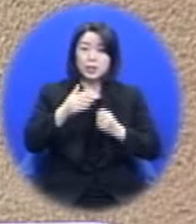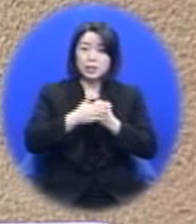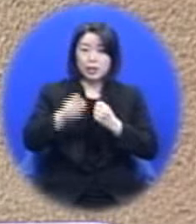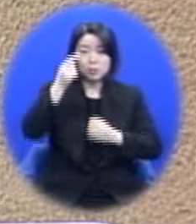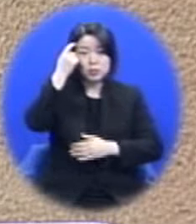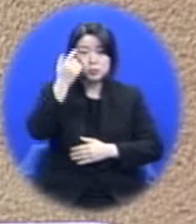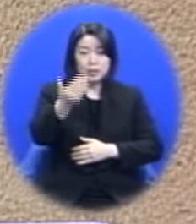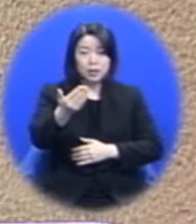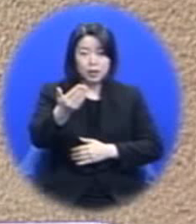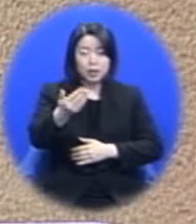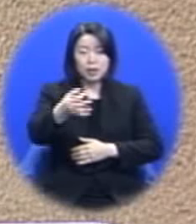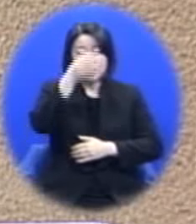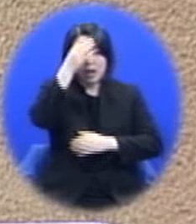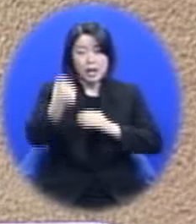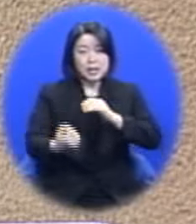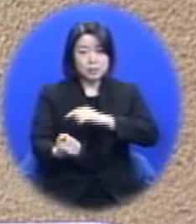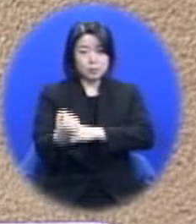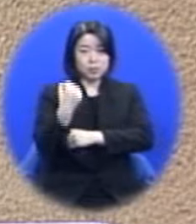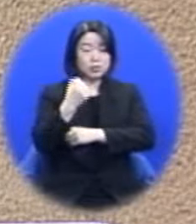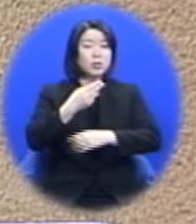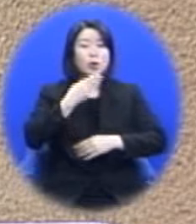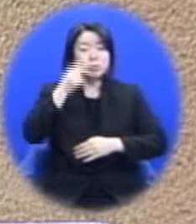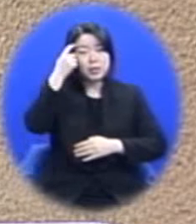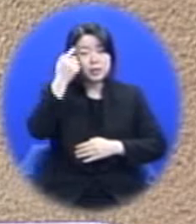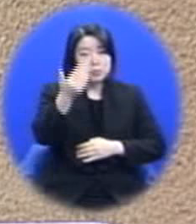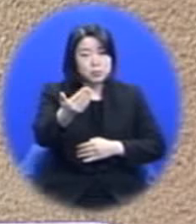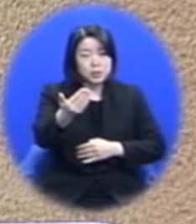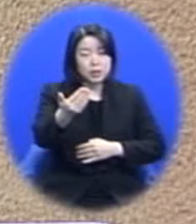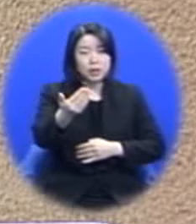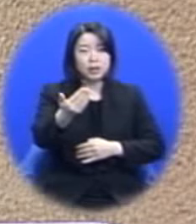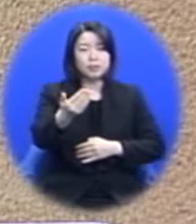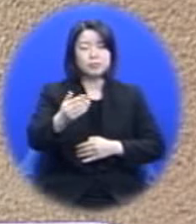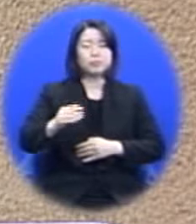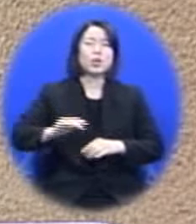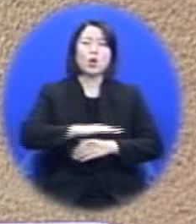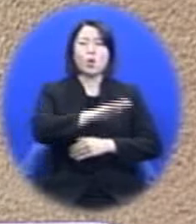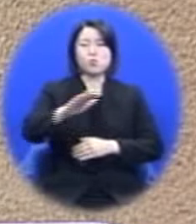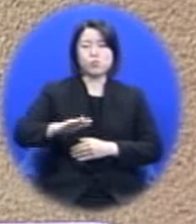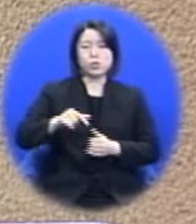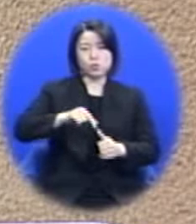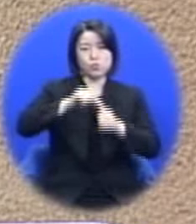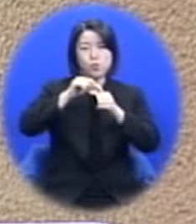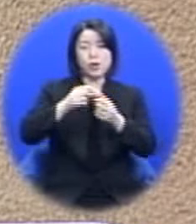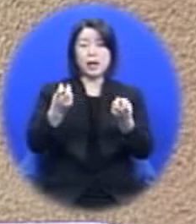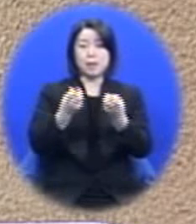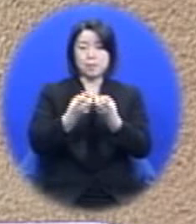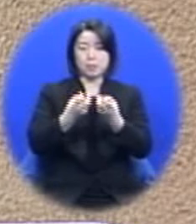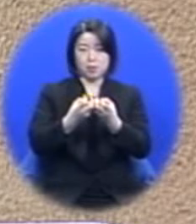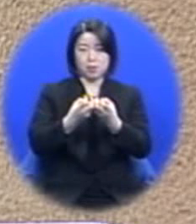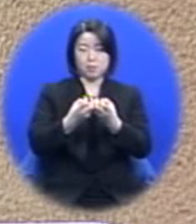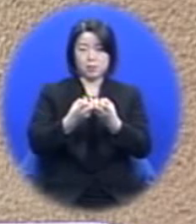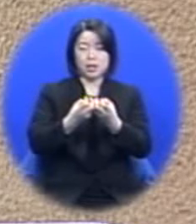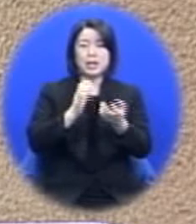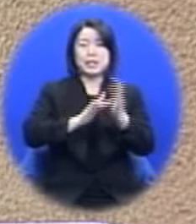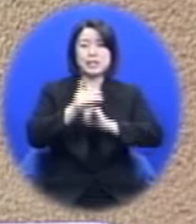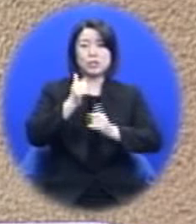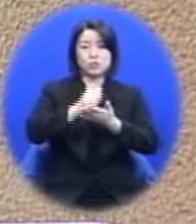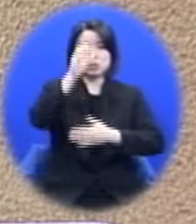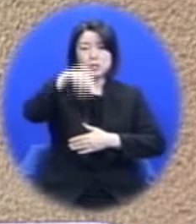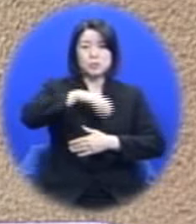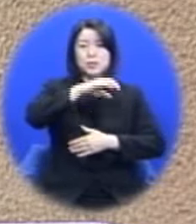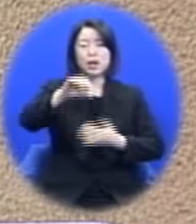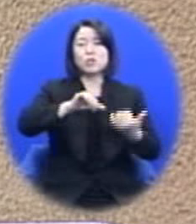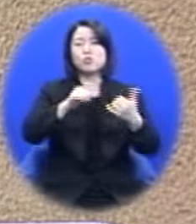하나님이 능력이 없어서 그런가요? 우리를 구원할 길이 예수님의 십자가에 죽으셔야 되니까